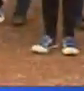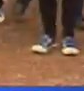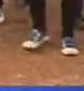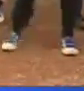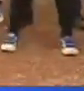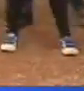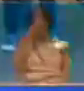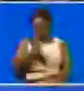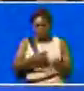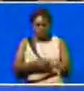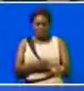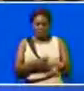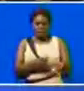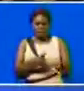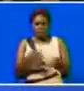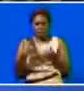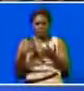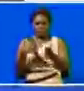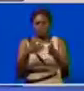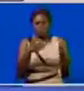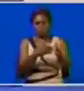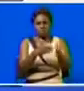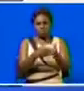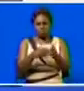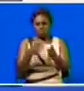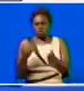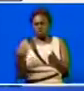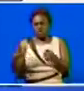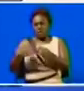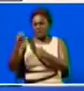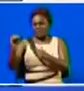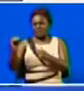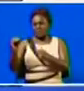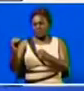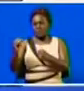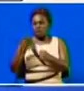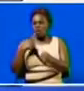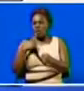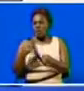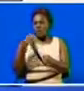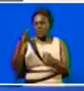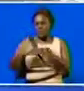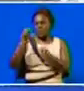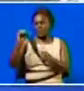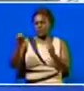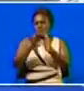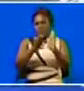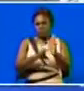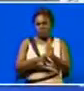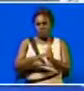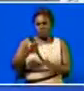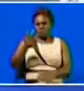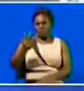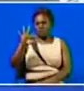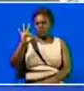Jaji Mwilu alikashifu hatua ya kuwazuia watoto kwa zaidi ya siku 90 au 180 jinsi ilivyoratibiwa kwenye katiba. Article 43